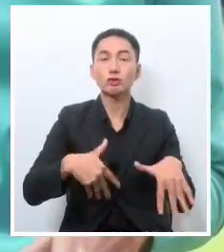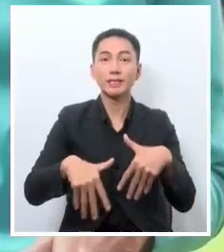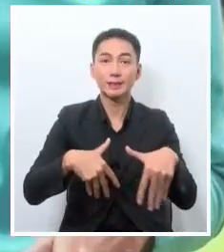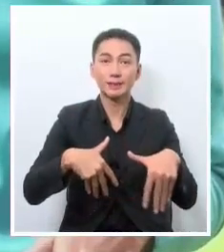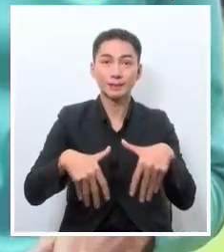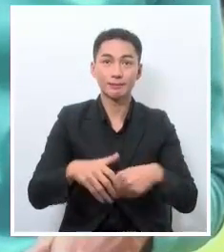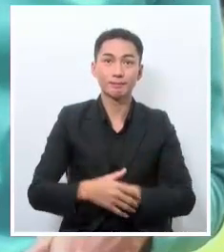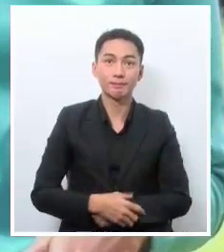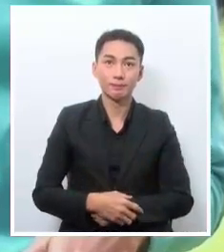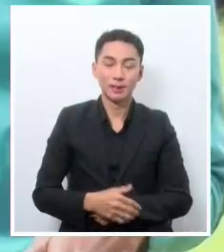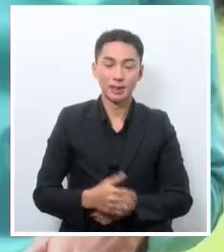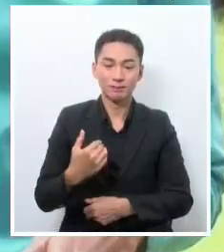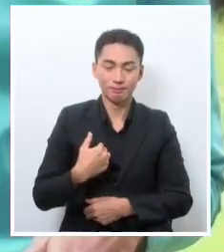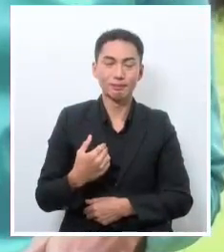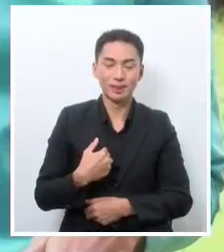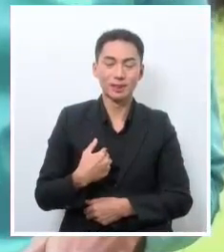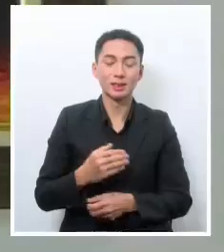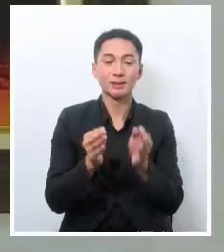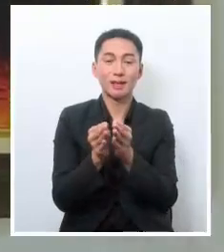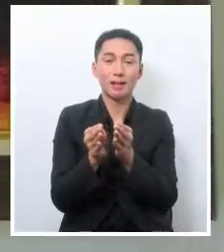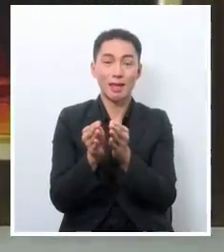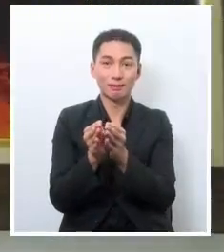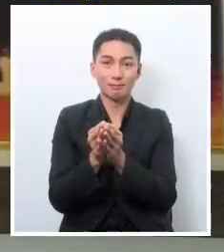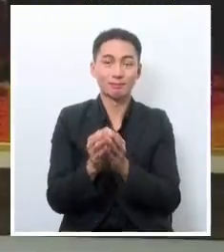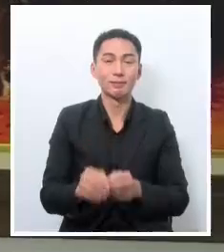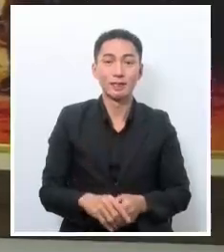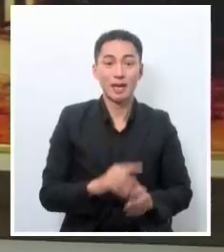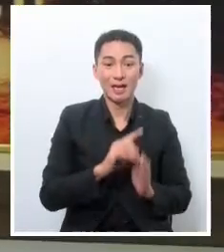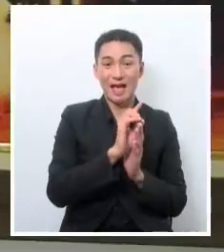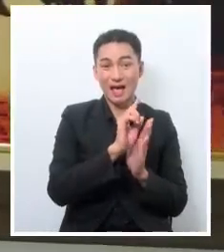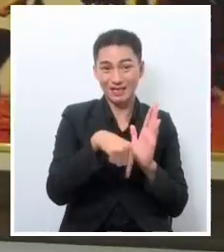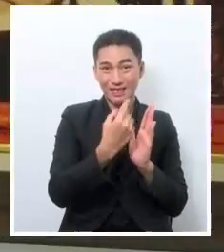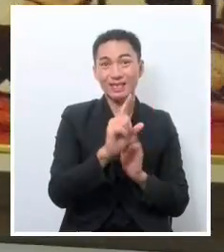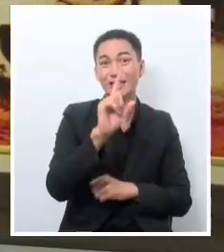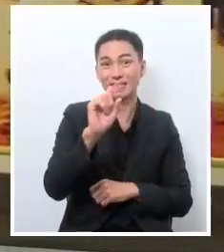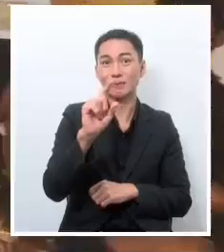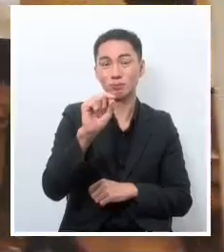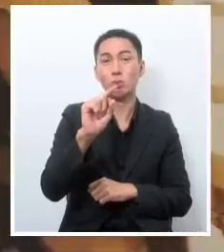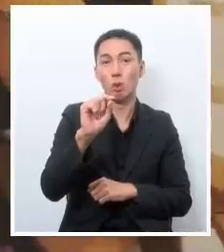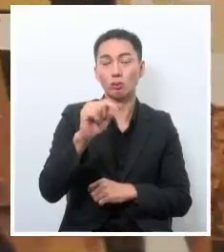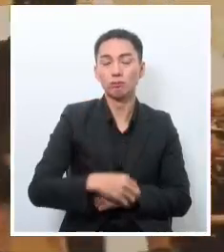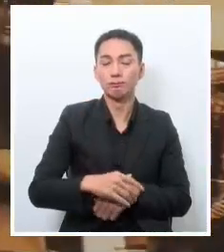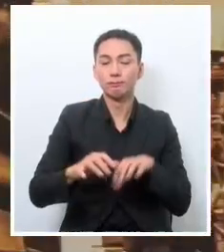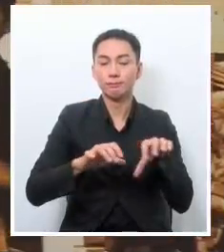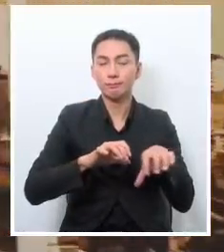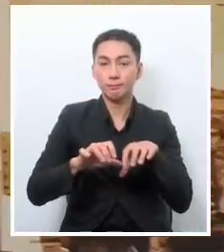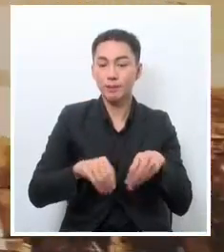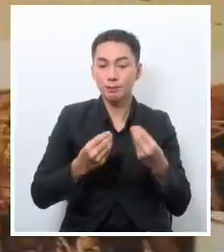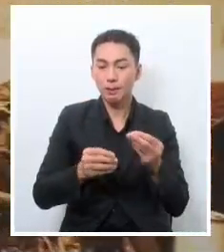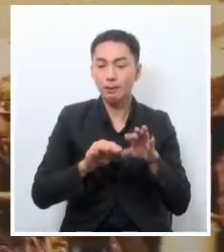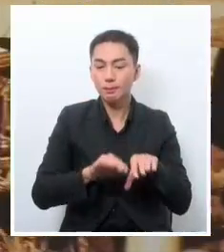มี 0.5หน่วยกิจก็คือ 20ชมงต่อภาคเรียนเราจะมีการเ่าจัดบูรณาการการเรียนรู้